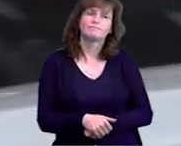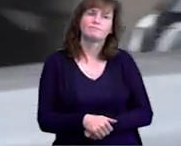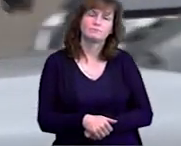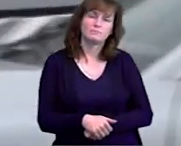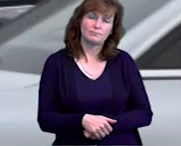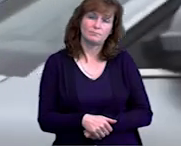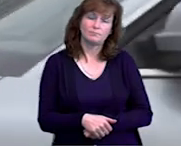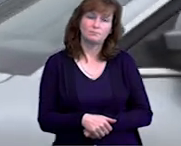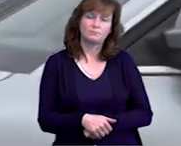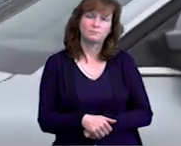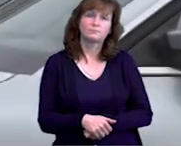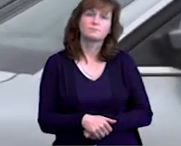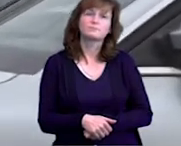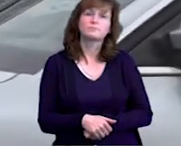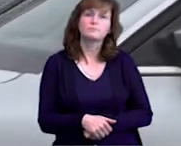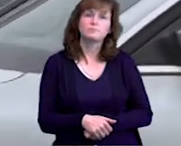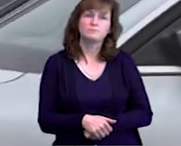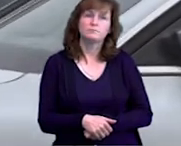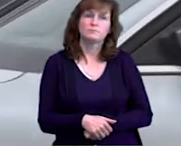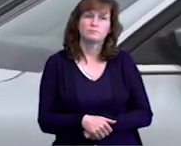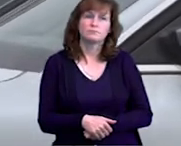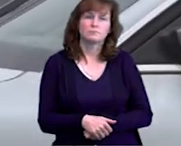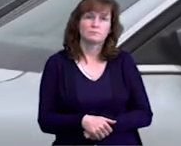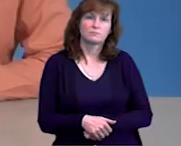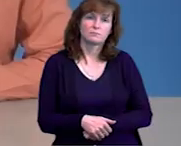Янушкевич, Роман Закревський. Новини на Суспільному.